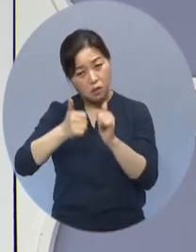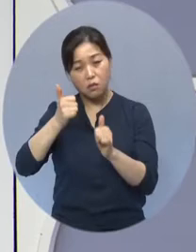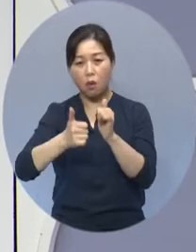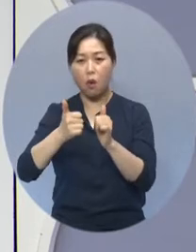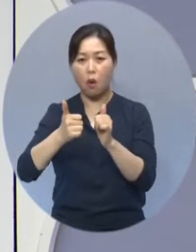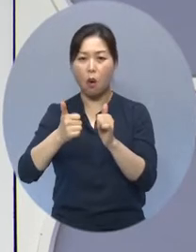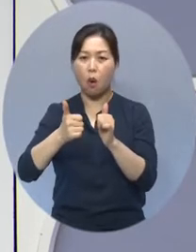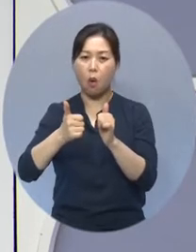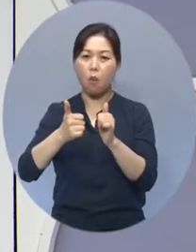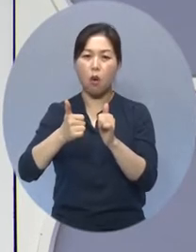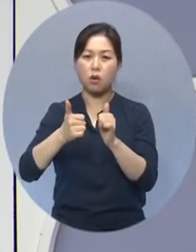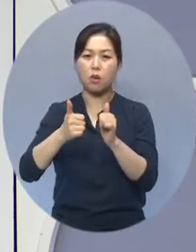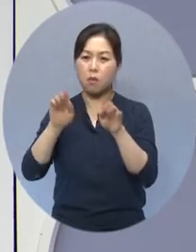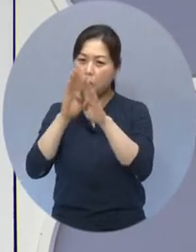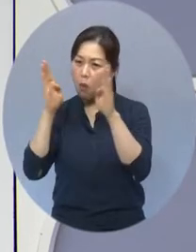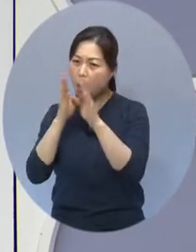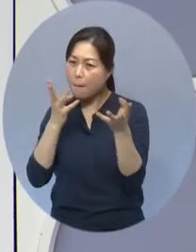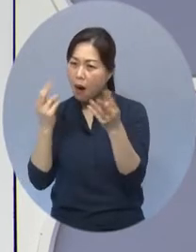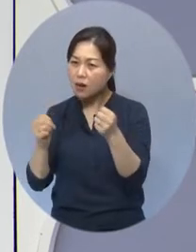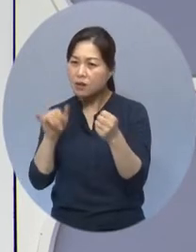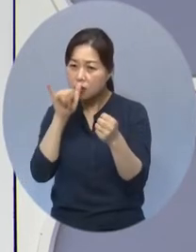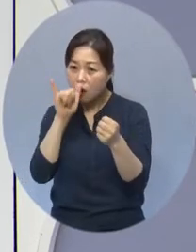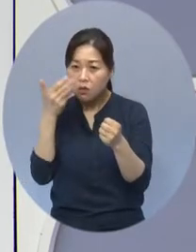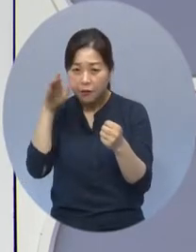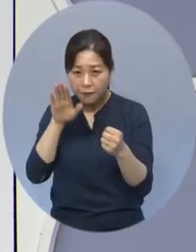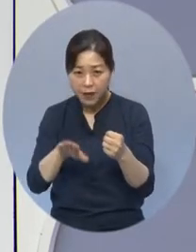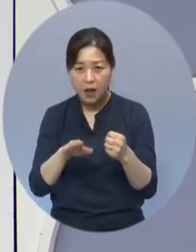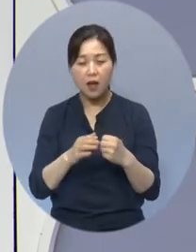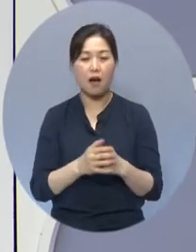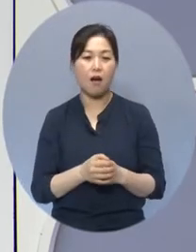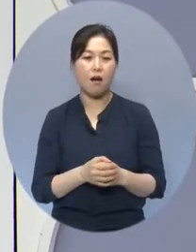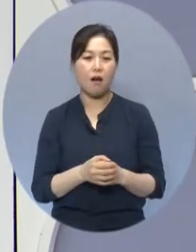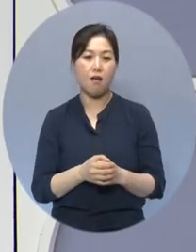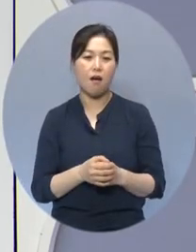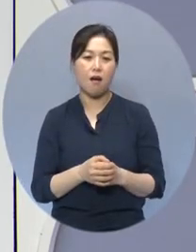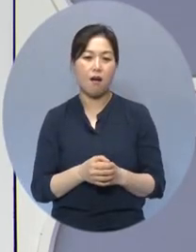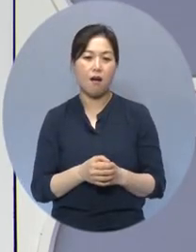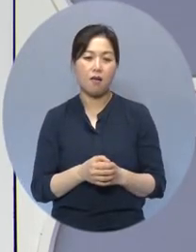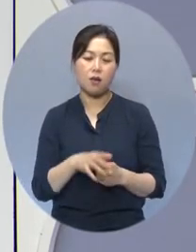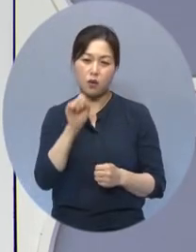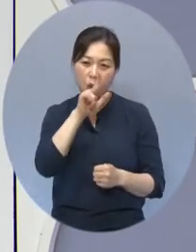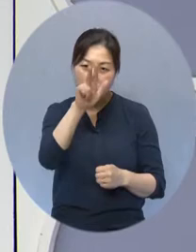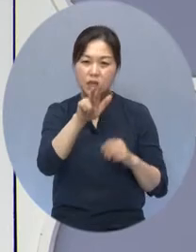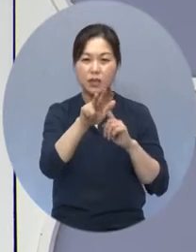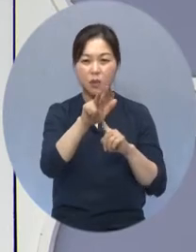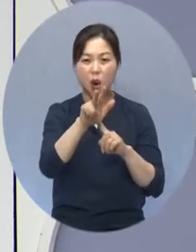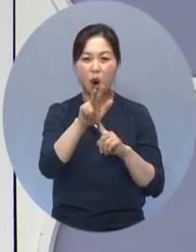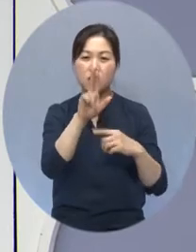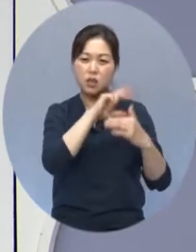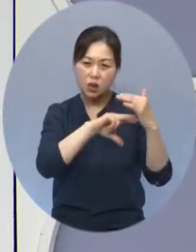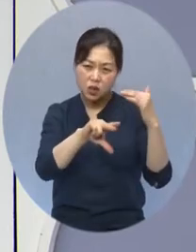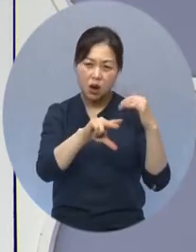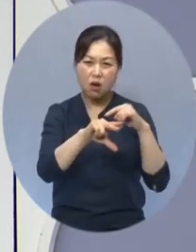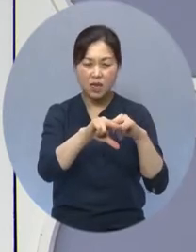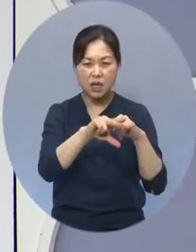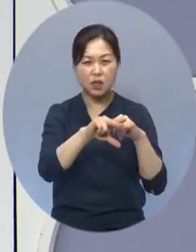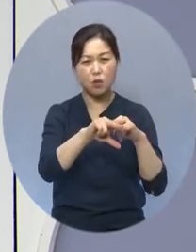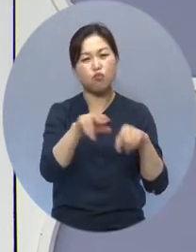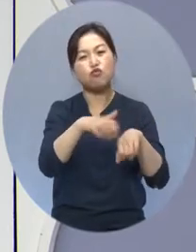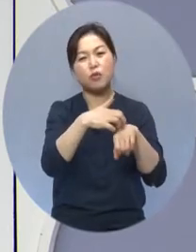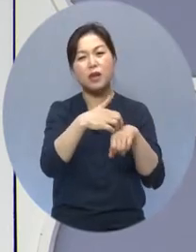그동안 뭐 경전철 문제로 약간의 경제적 어려움이 있었기 때문에 그랬으라고 믿는데 그래서 이번에